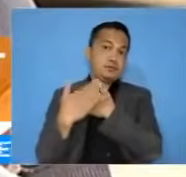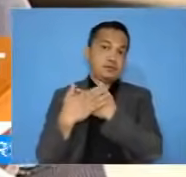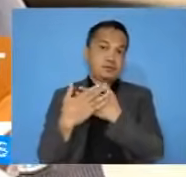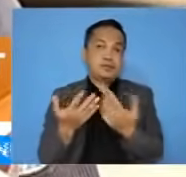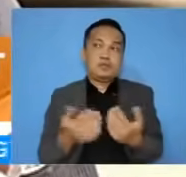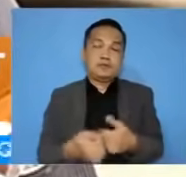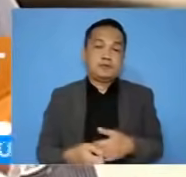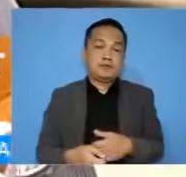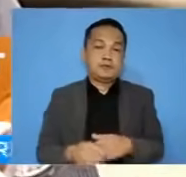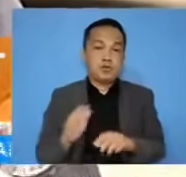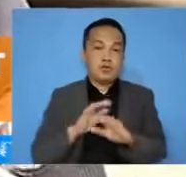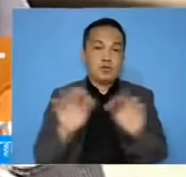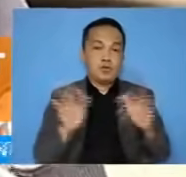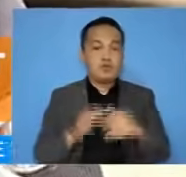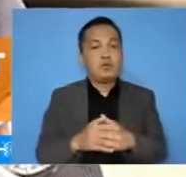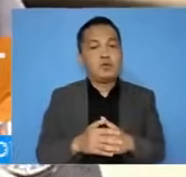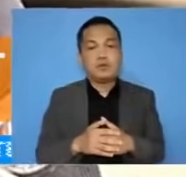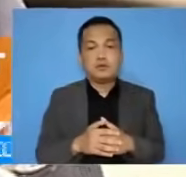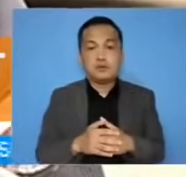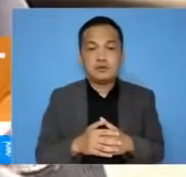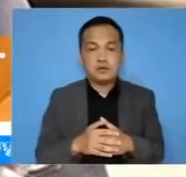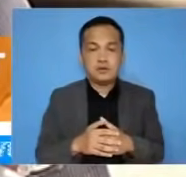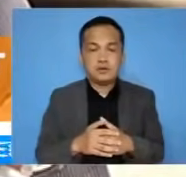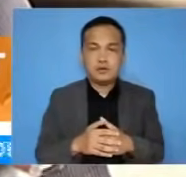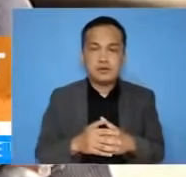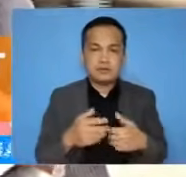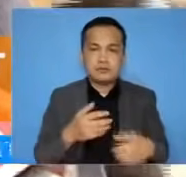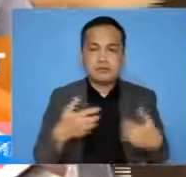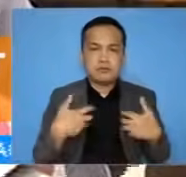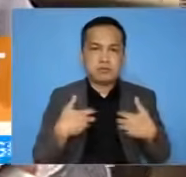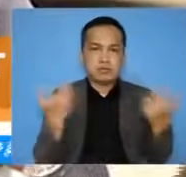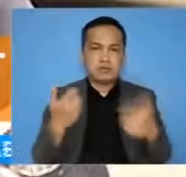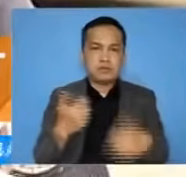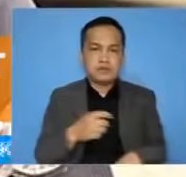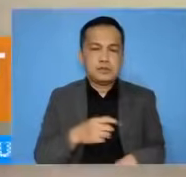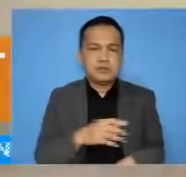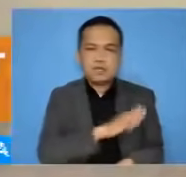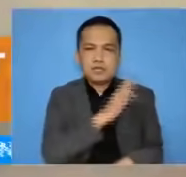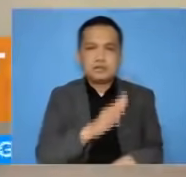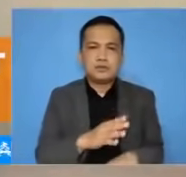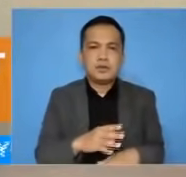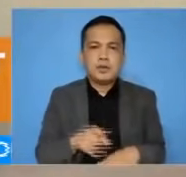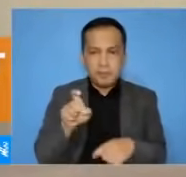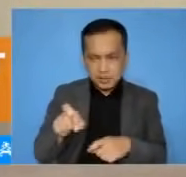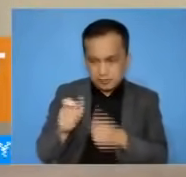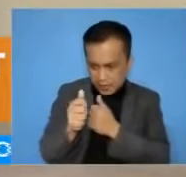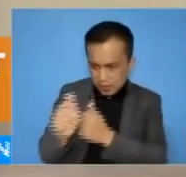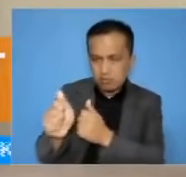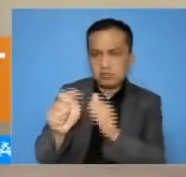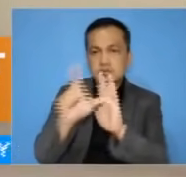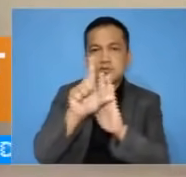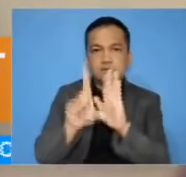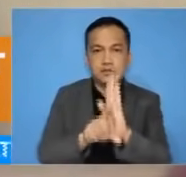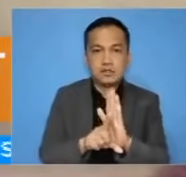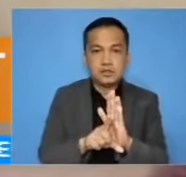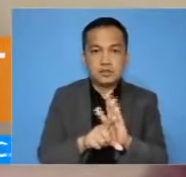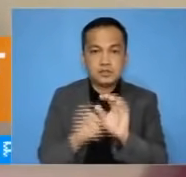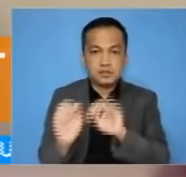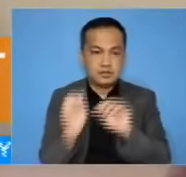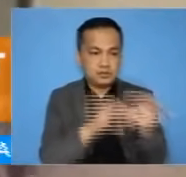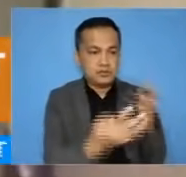Huwag kayong maging arrogante. Low abide pa rin po. Nakakulong ngayon sa